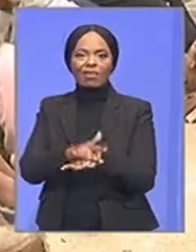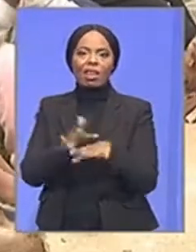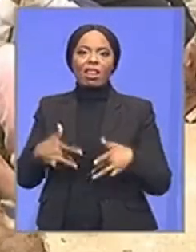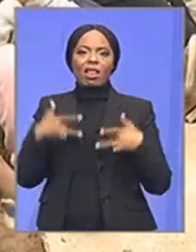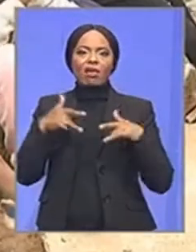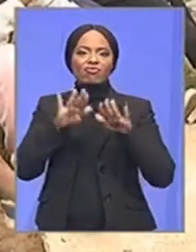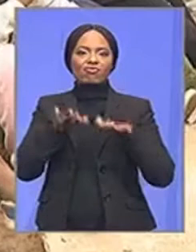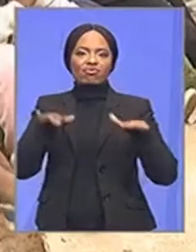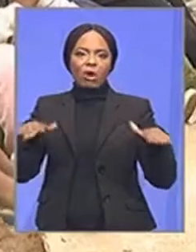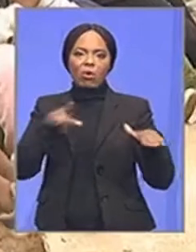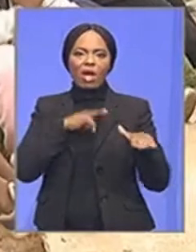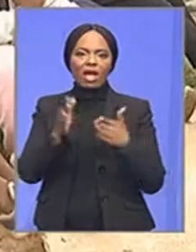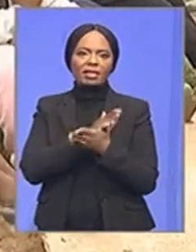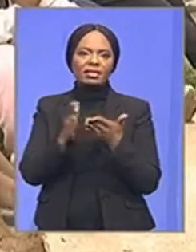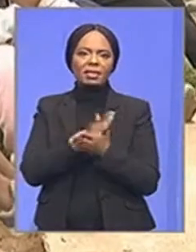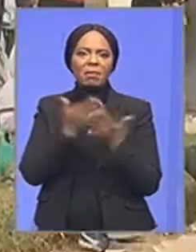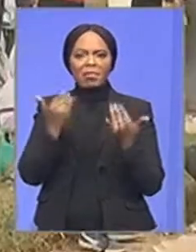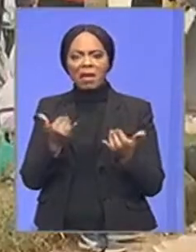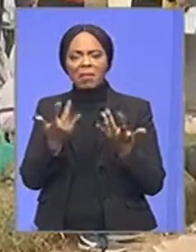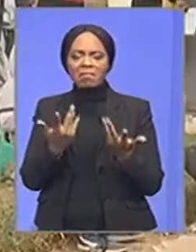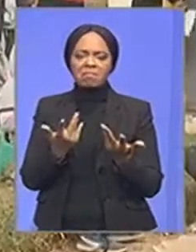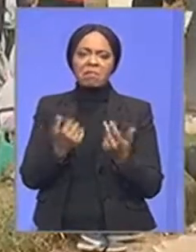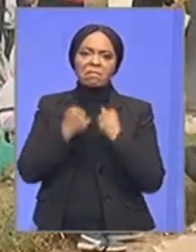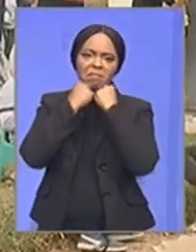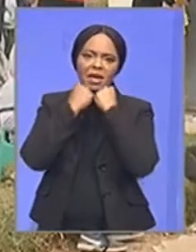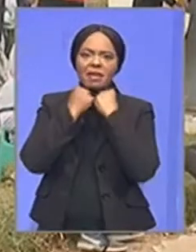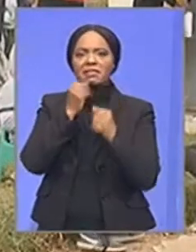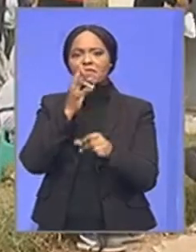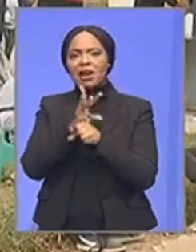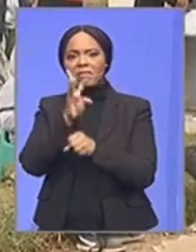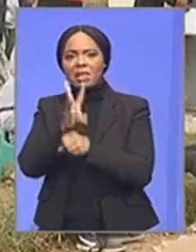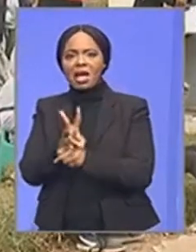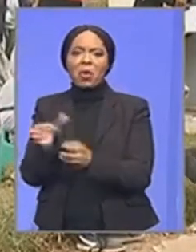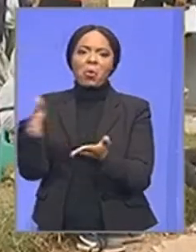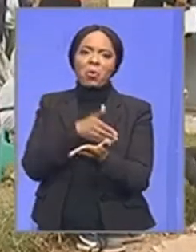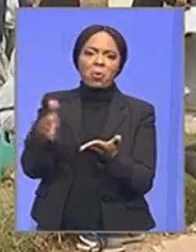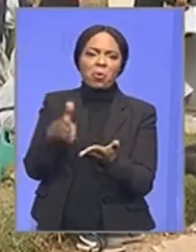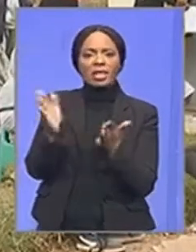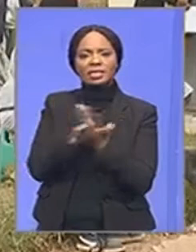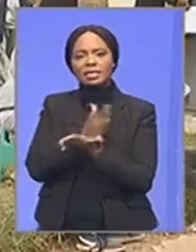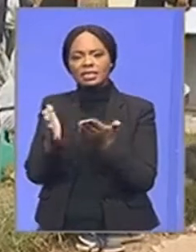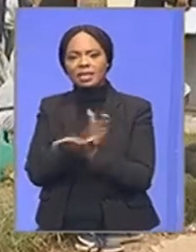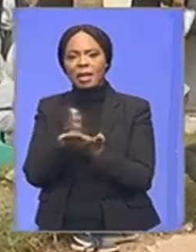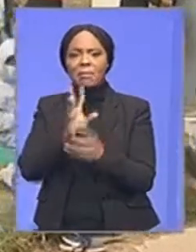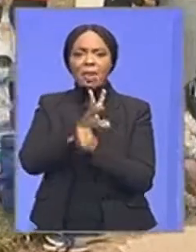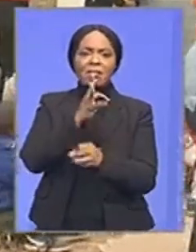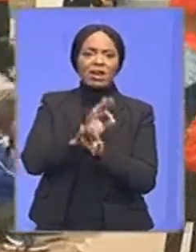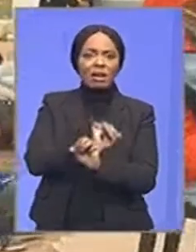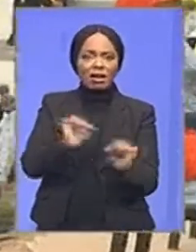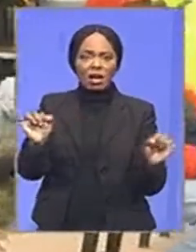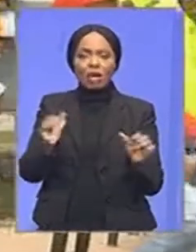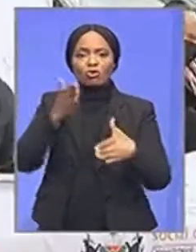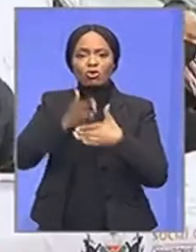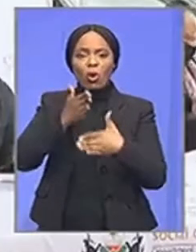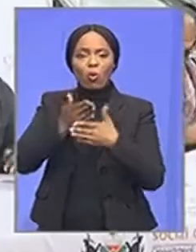jwalo ka ha ba bang ba fetohile dikgutsana, mme batswadi ba bang ba lahlehetswe ke mesebetsi. Sena se ama bana